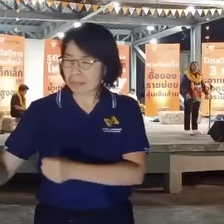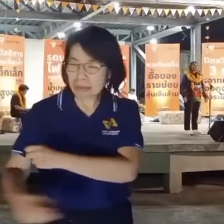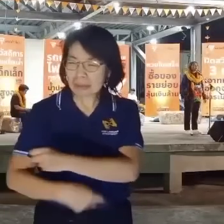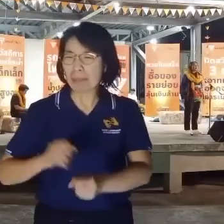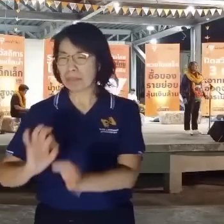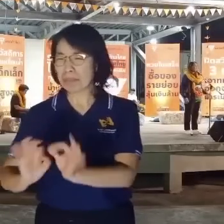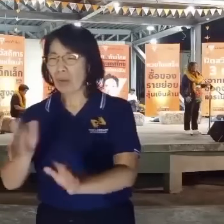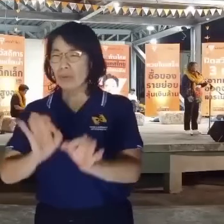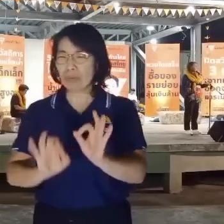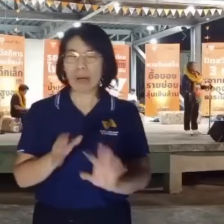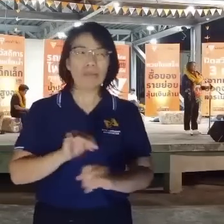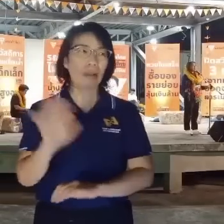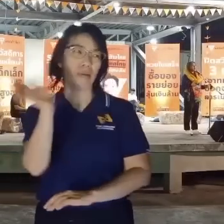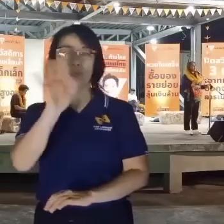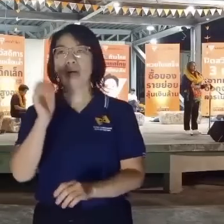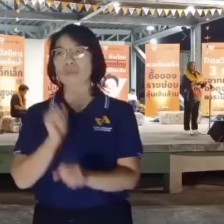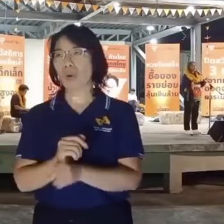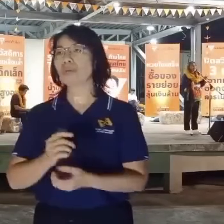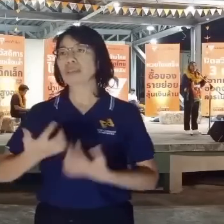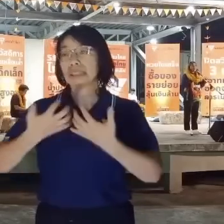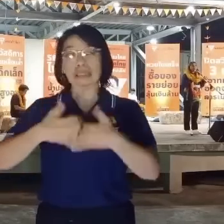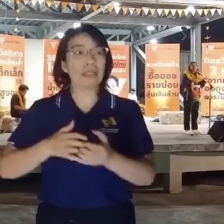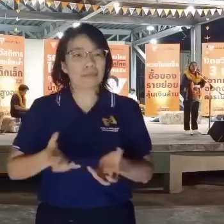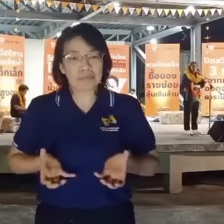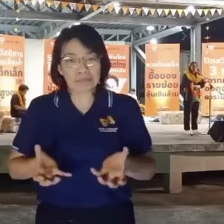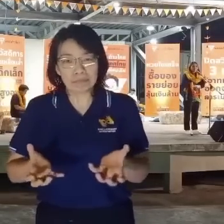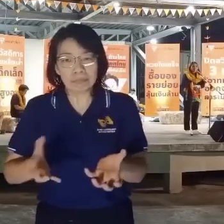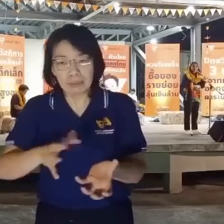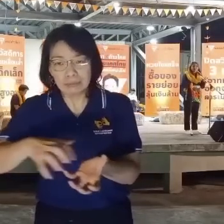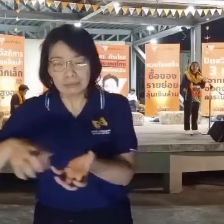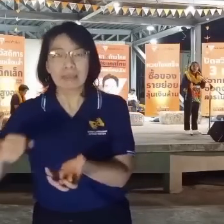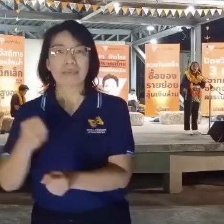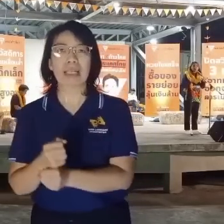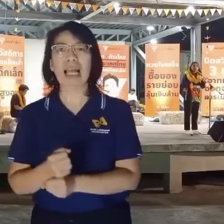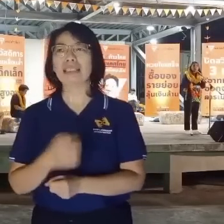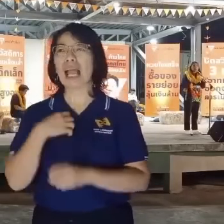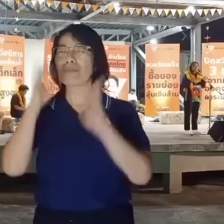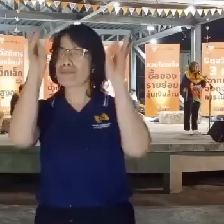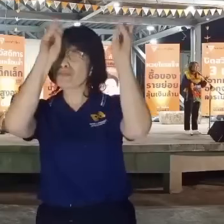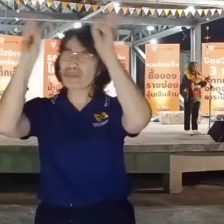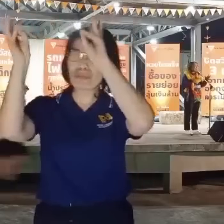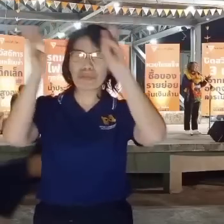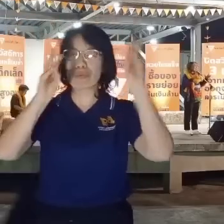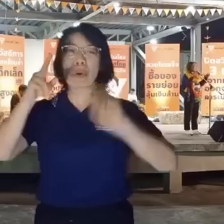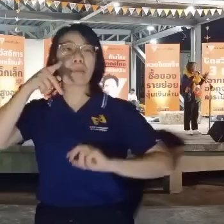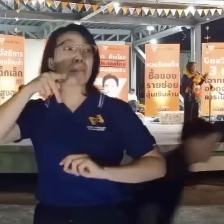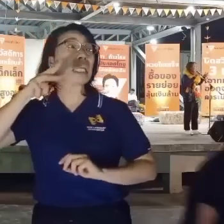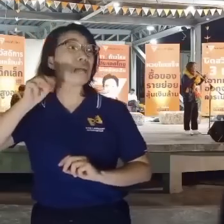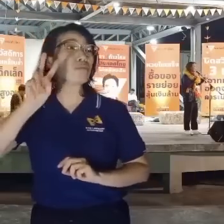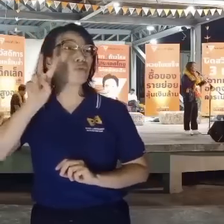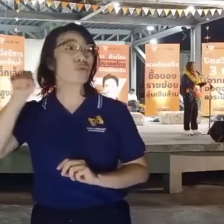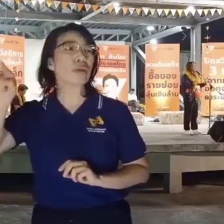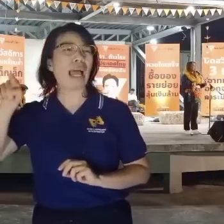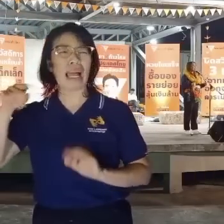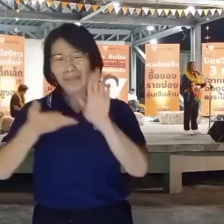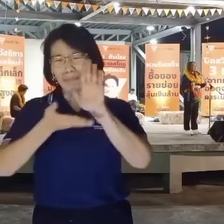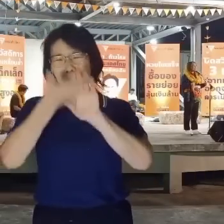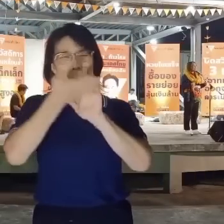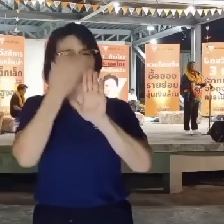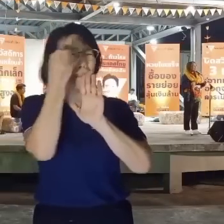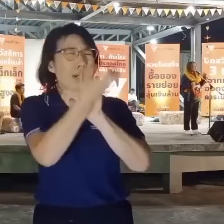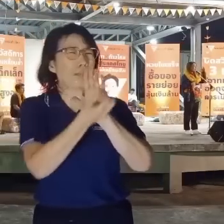ผาอีกต่อไปใช้เครื่องจักรเข้ามาแต่ว่าฝุ่น PM2.5 ที่ร้ายแรงอยู่ที่ภาคเหนือในต